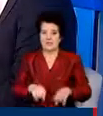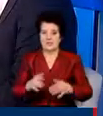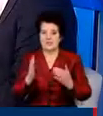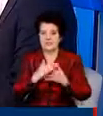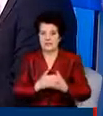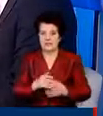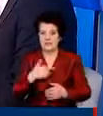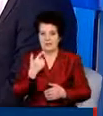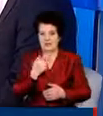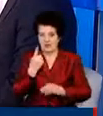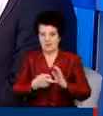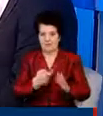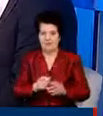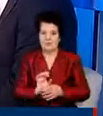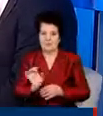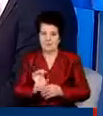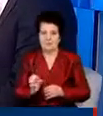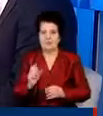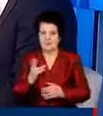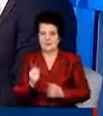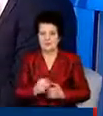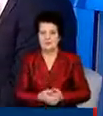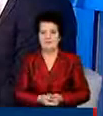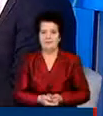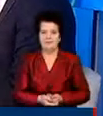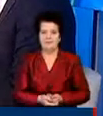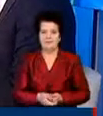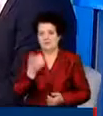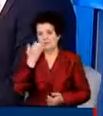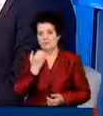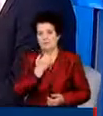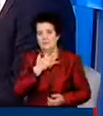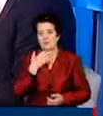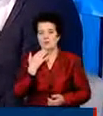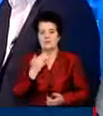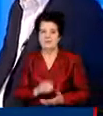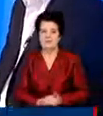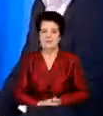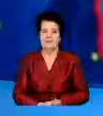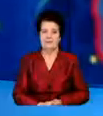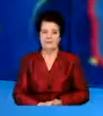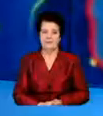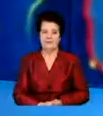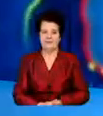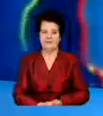seară de la ora 19. Vă aștept la 19:00. Îți mulțumim mult, Ilan. Mersi mult.